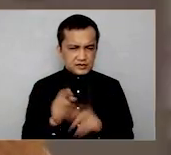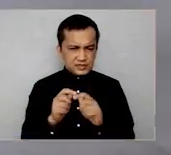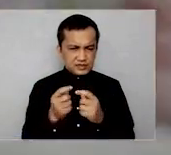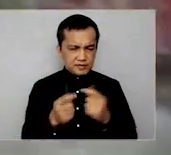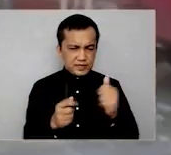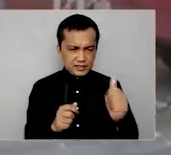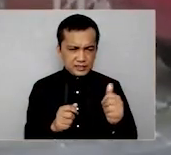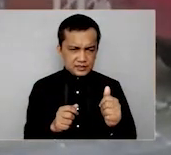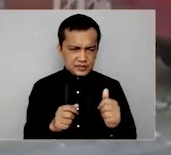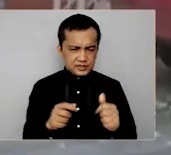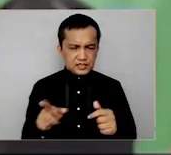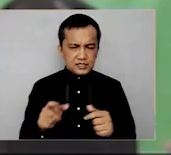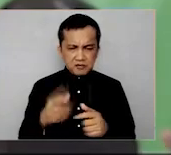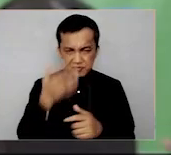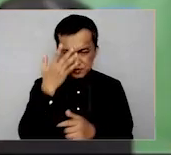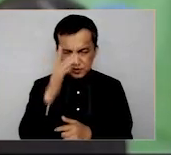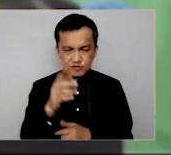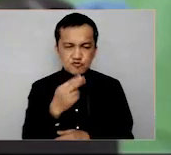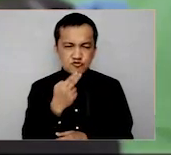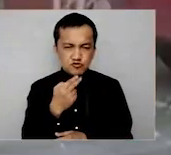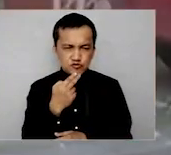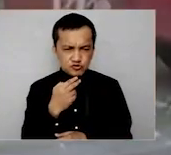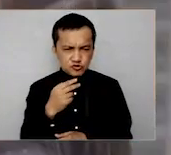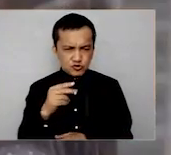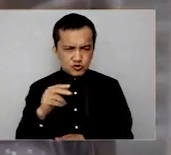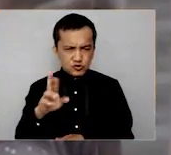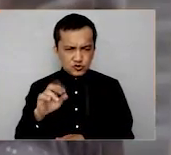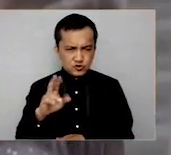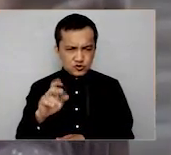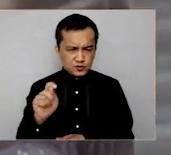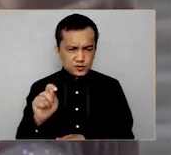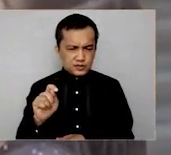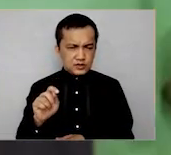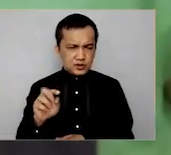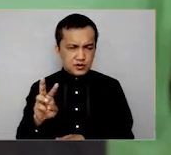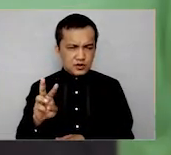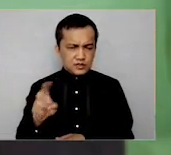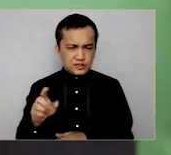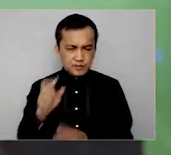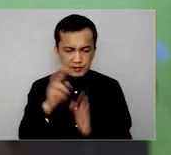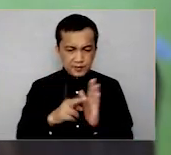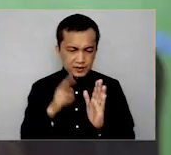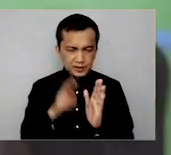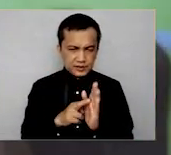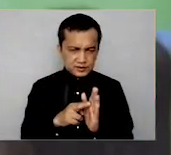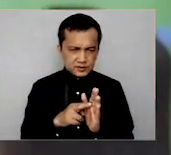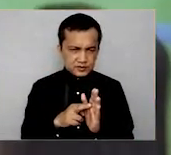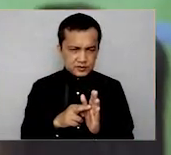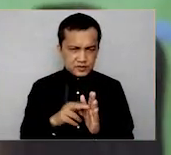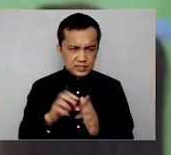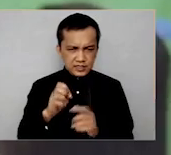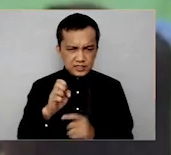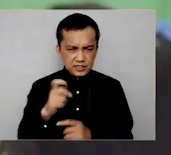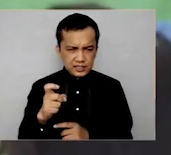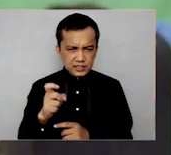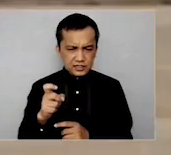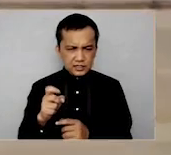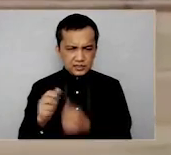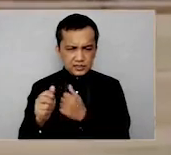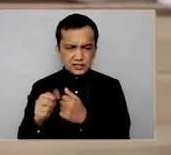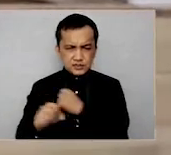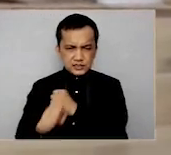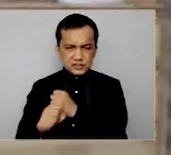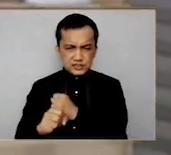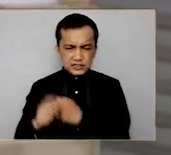Ang multi-talented cutie na si Wilbert Ross gaganap na ex-suitor ng karakter ni Kim Molina